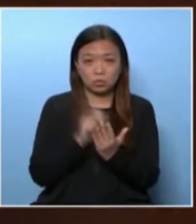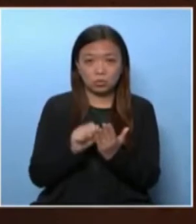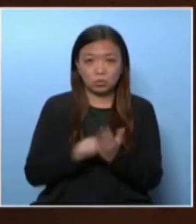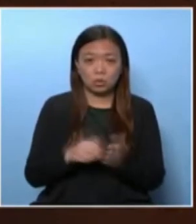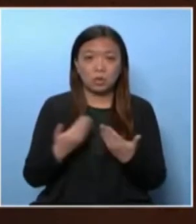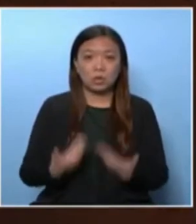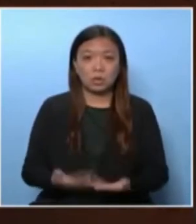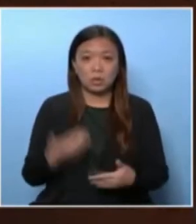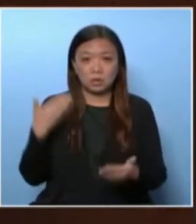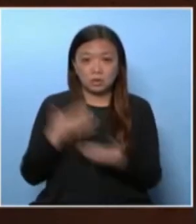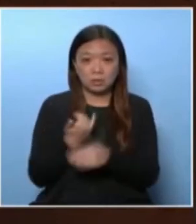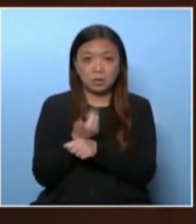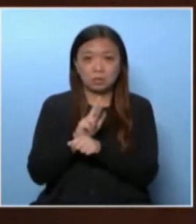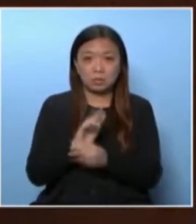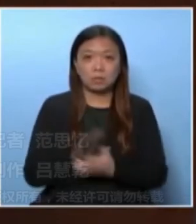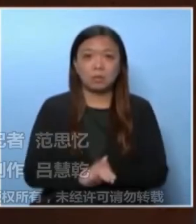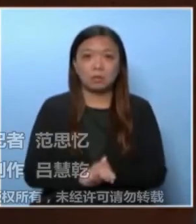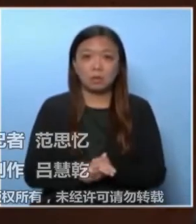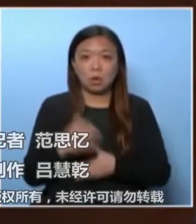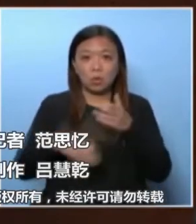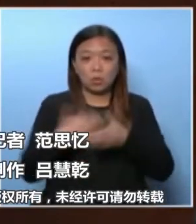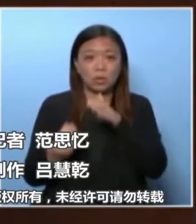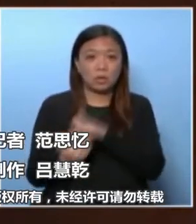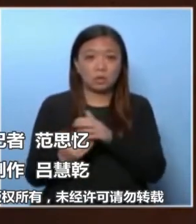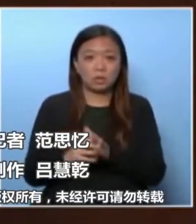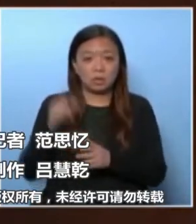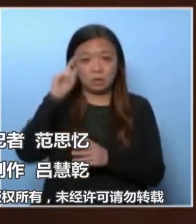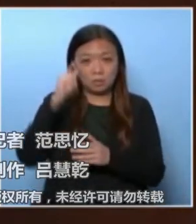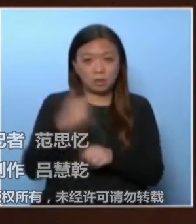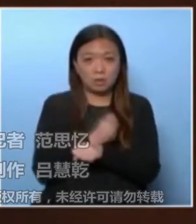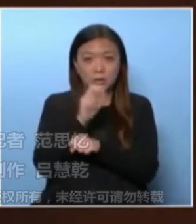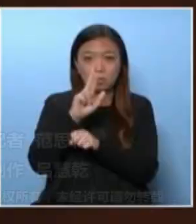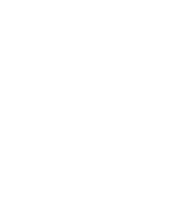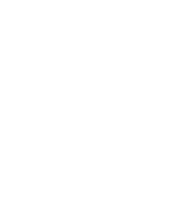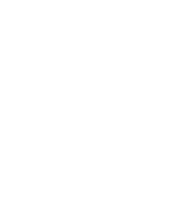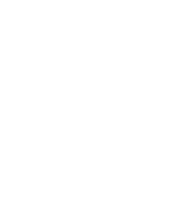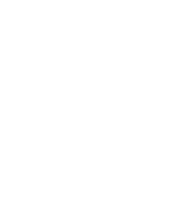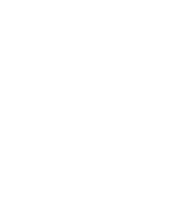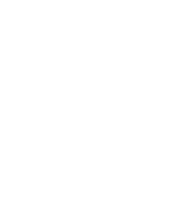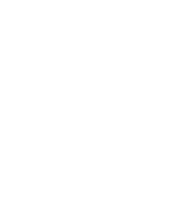現時已接近6時了，我會議現在暫停，明天9時續會。